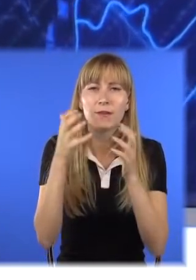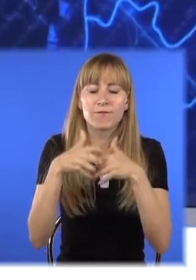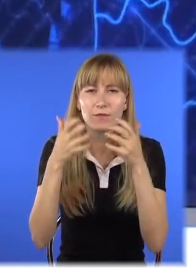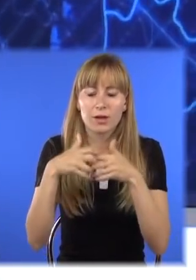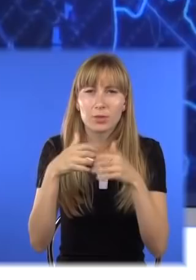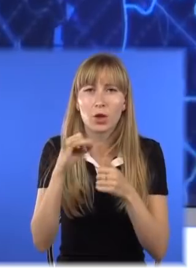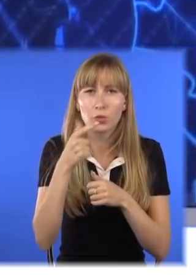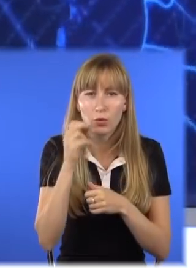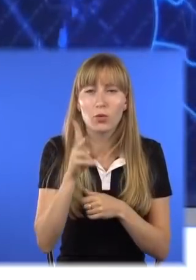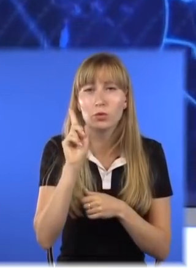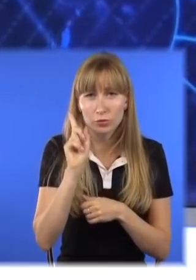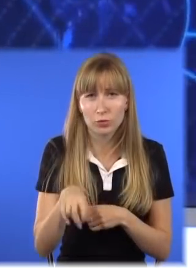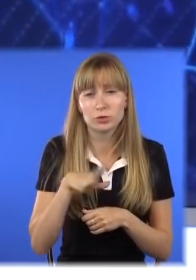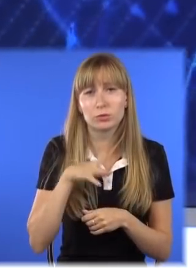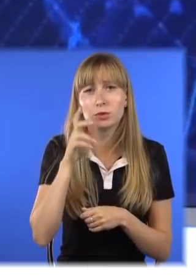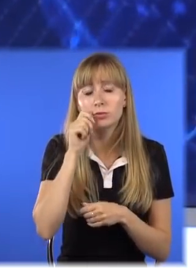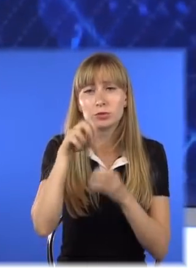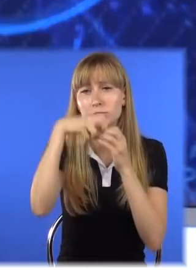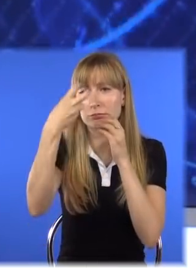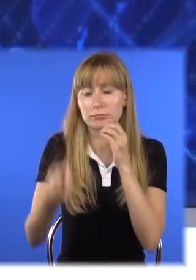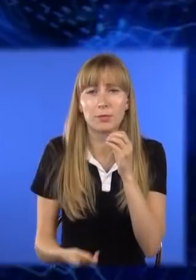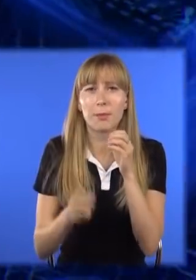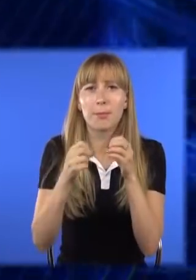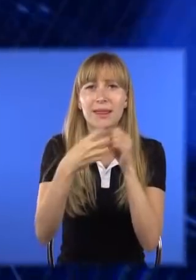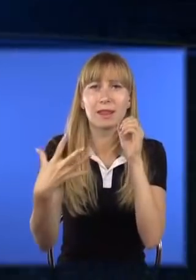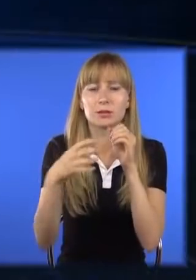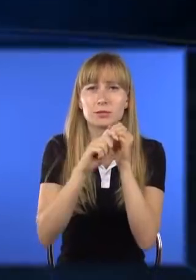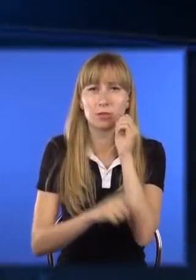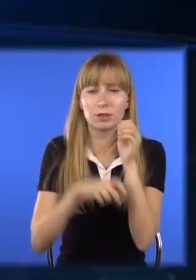отримав несумісні з життям травми.